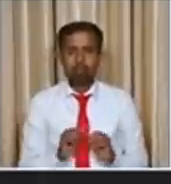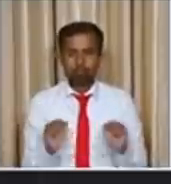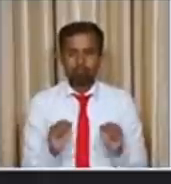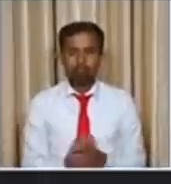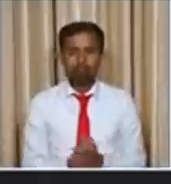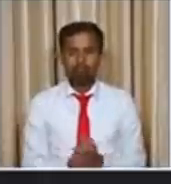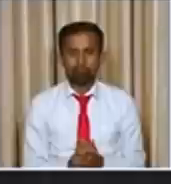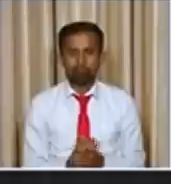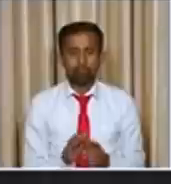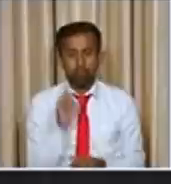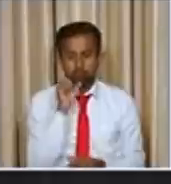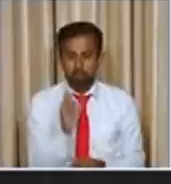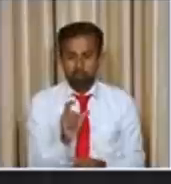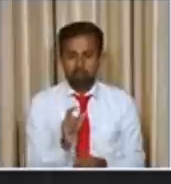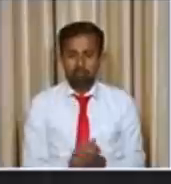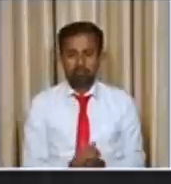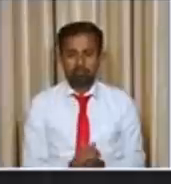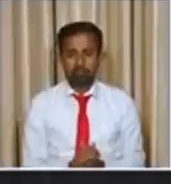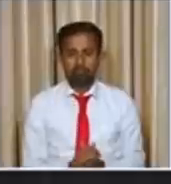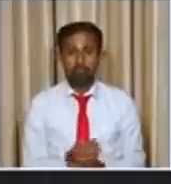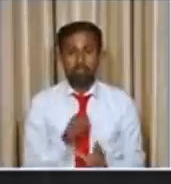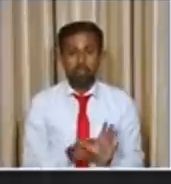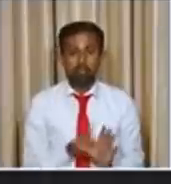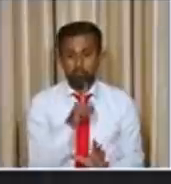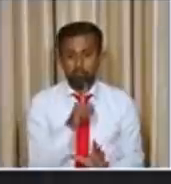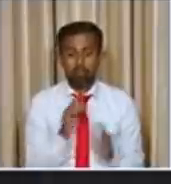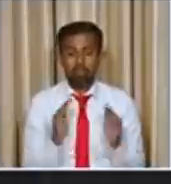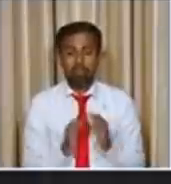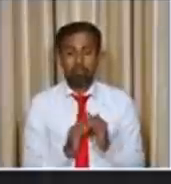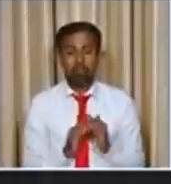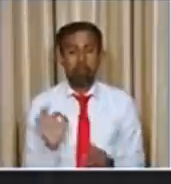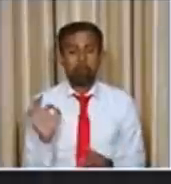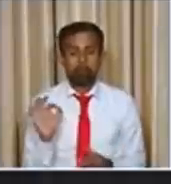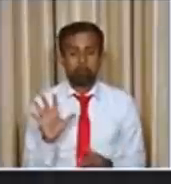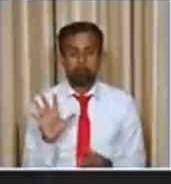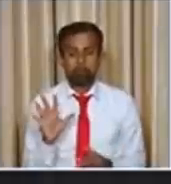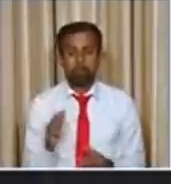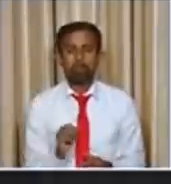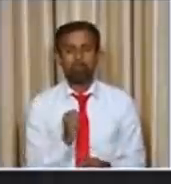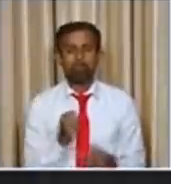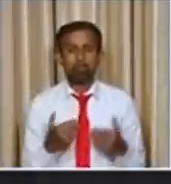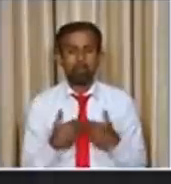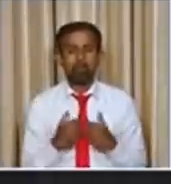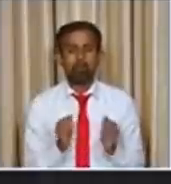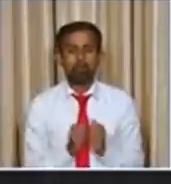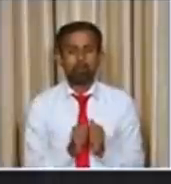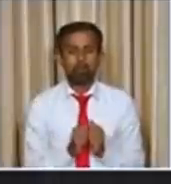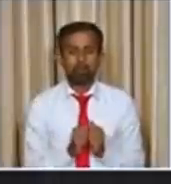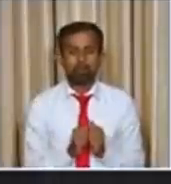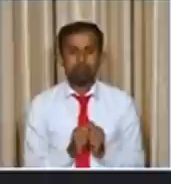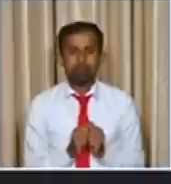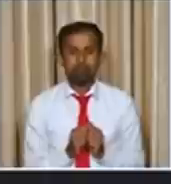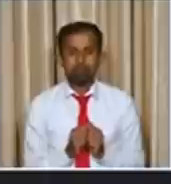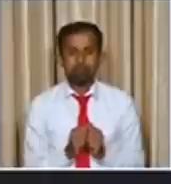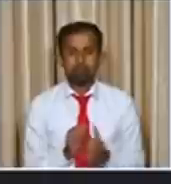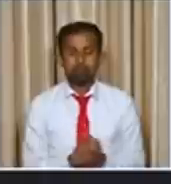பாருங்க, 1 வருஷம்க்கு 5 வீடு நாங்க என்ன செஞ்சிருக்கு, சரியா? இது மட்டும் இல்ல, இப்ப பாருங்க கல்வி